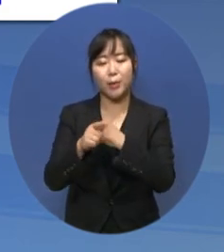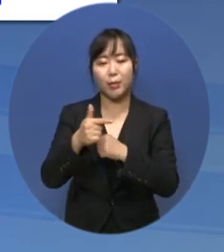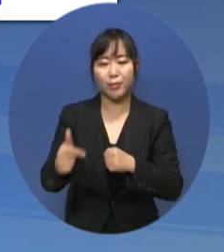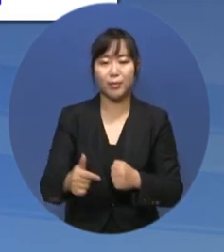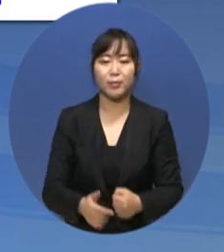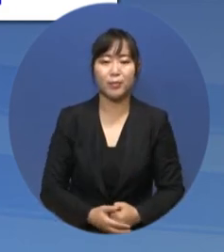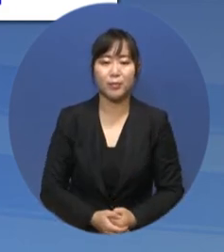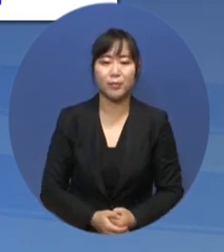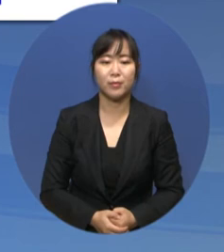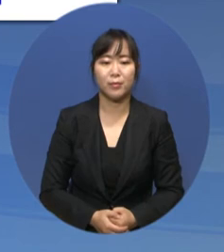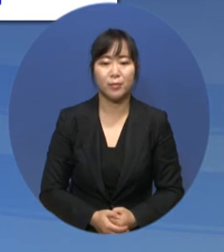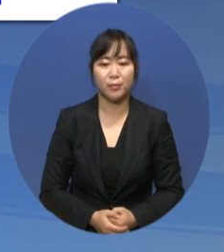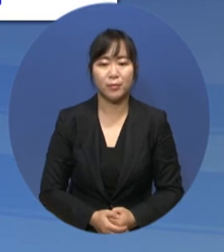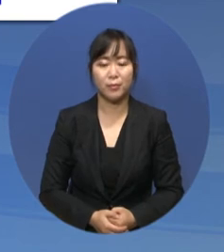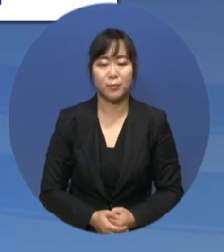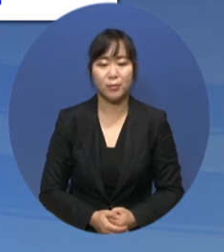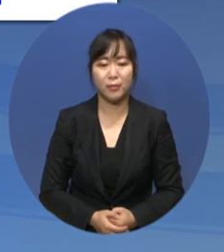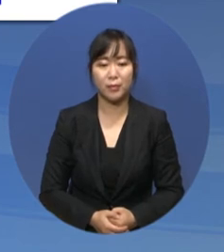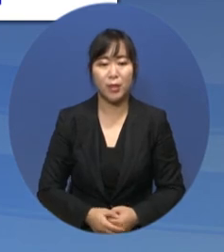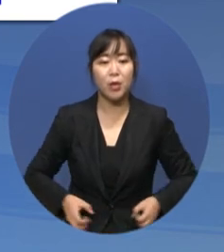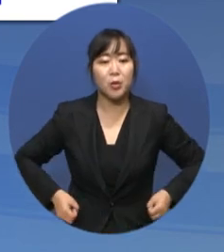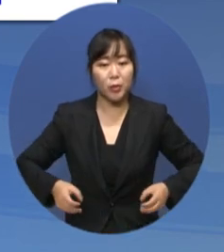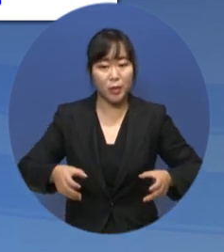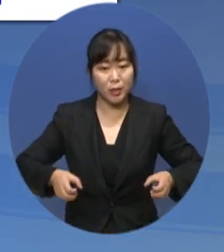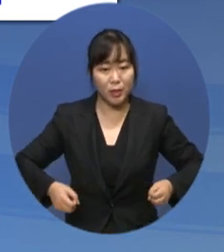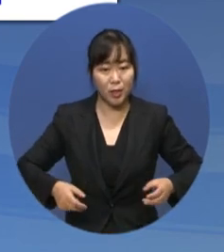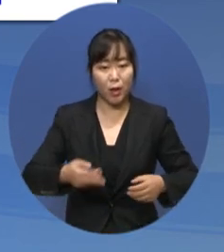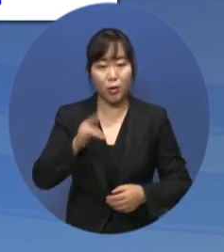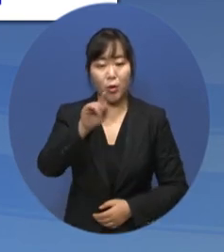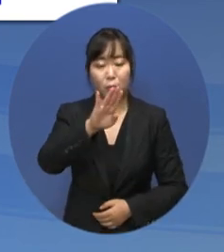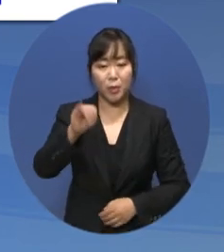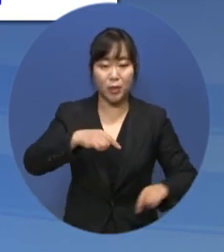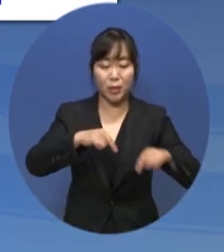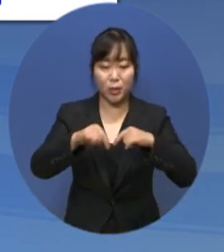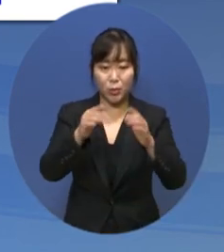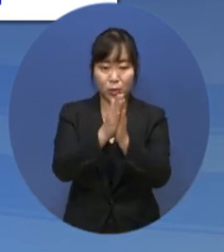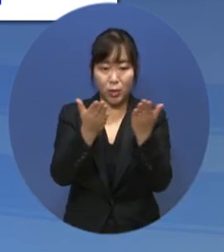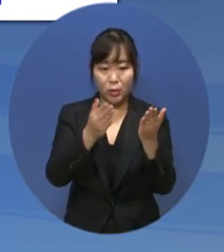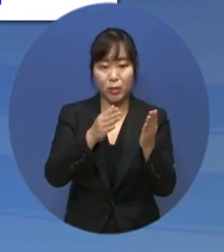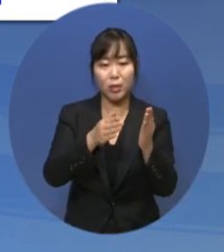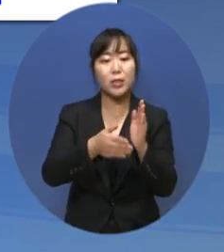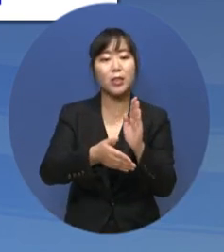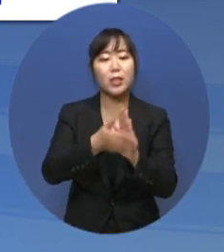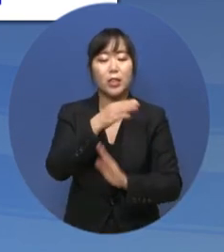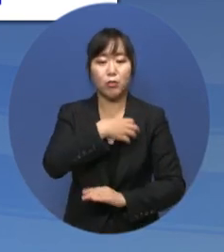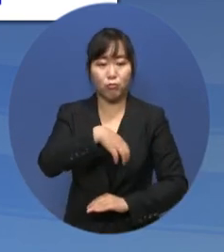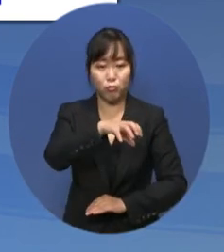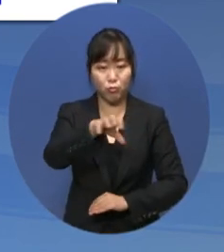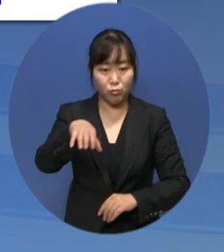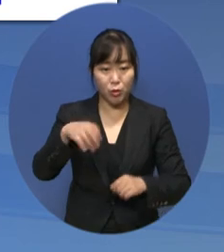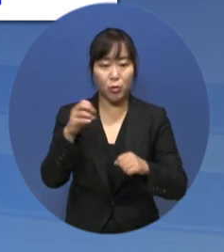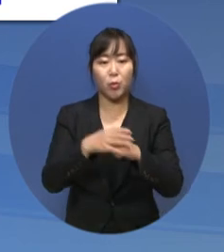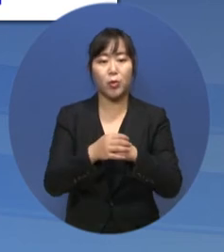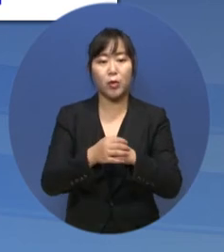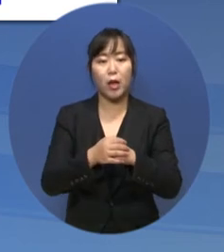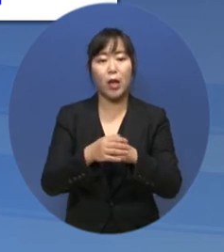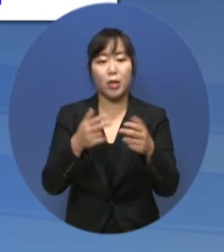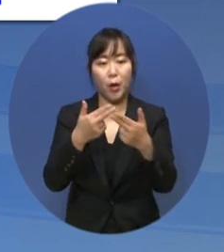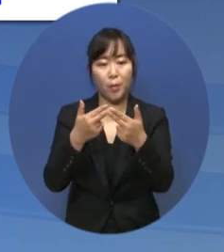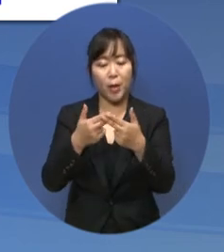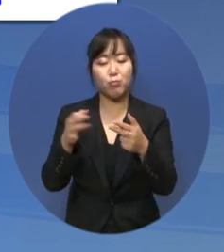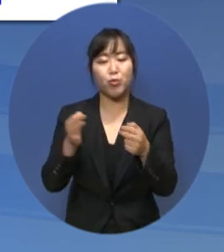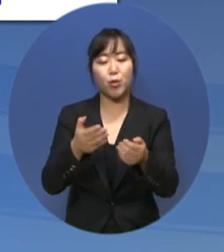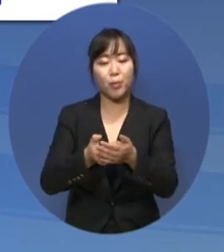있습니다. 휠체어 럭비 지도서는 시군구 장애인 체육회와 시도 장애인 럭비협회에